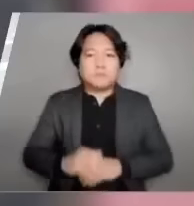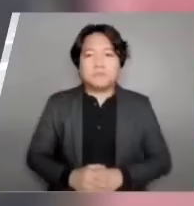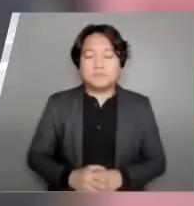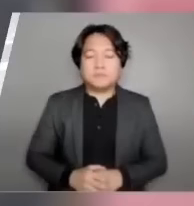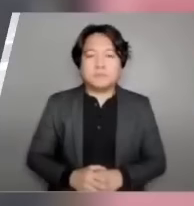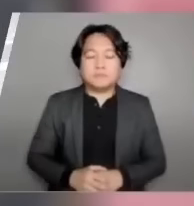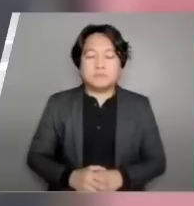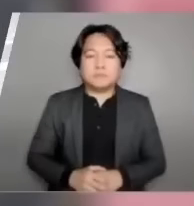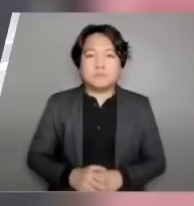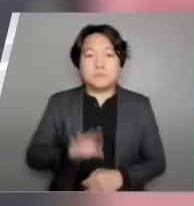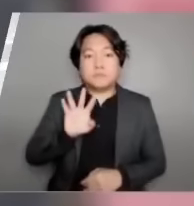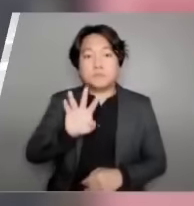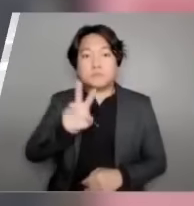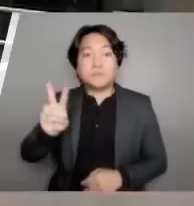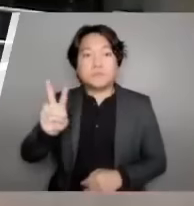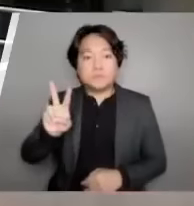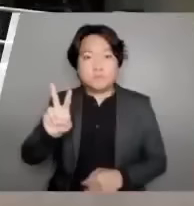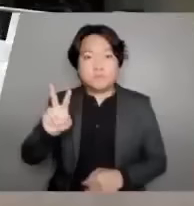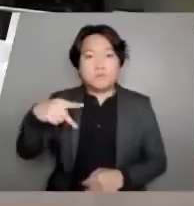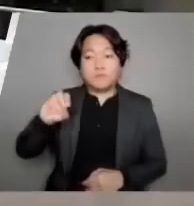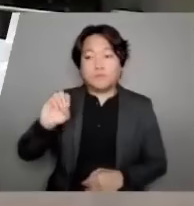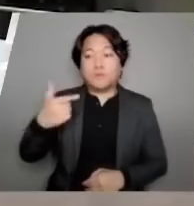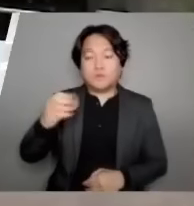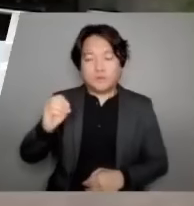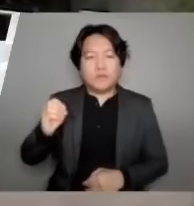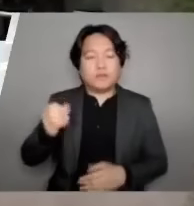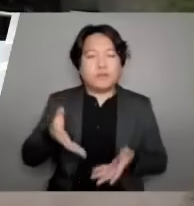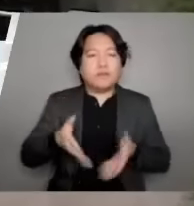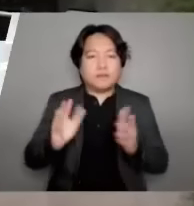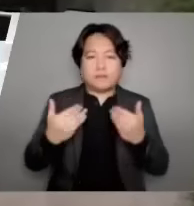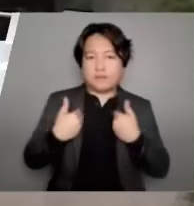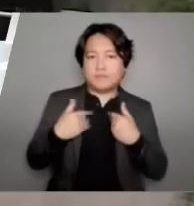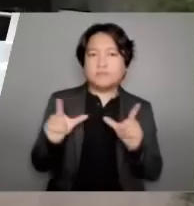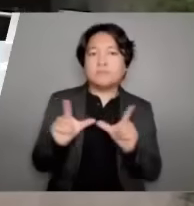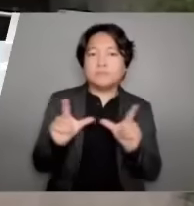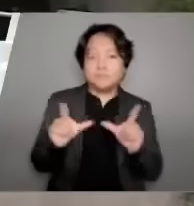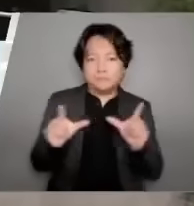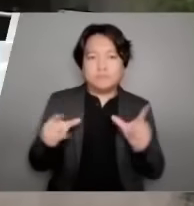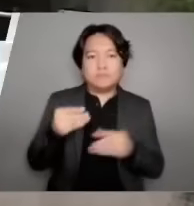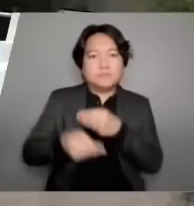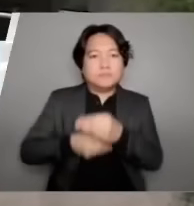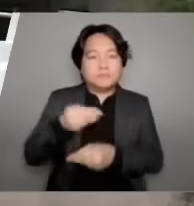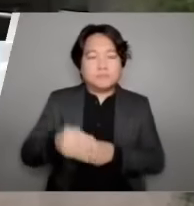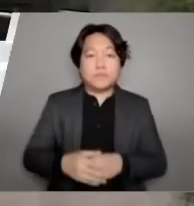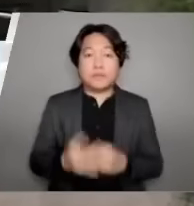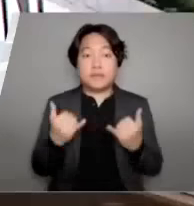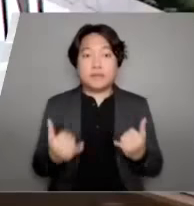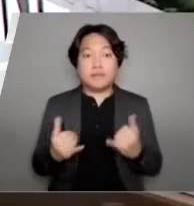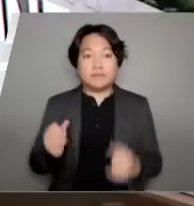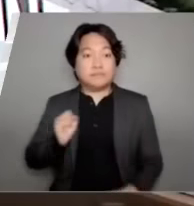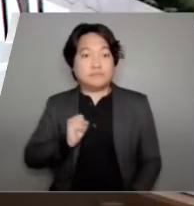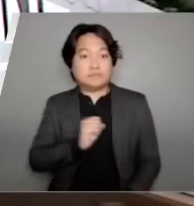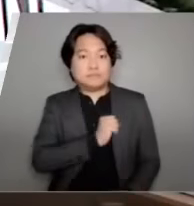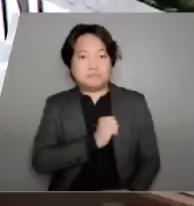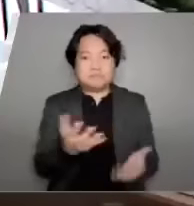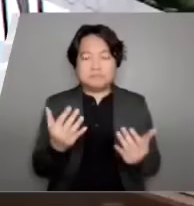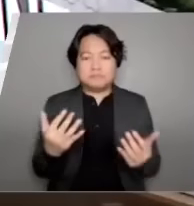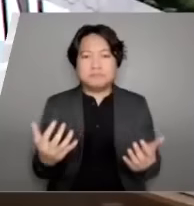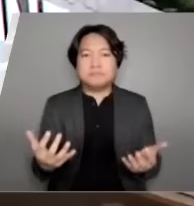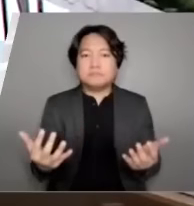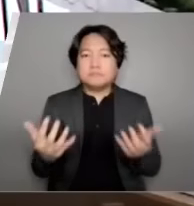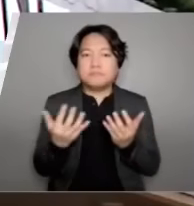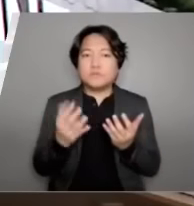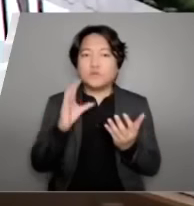ang aktibong lisensyado sa ngayon. Iimbitahan naman sa pagdinig sa Senado ang kasalukuyang PAGCOR chairperson at